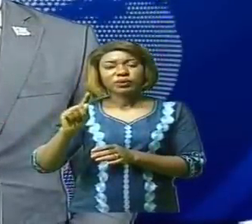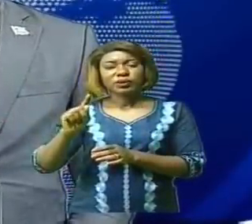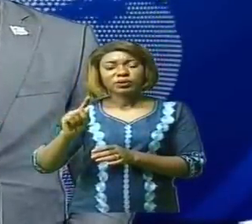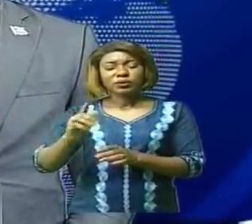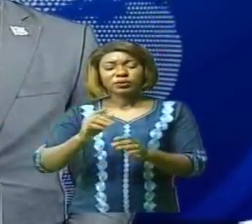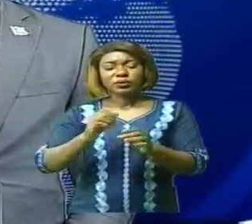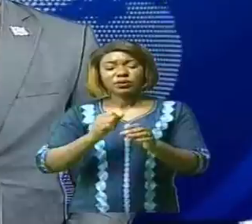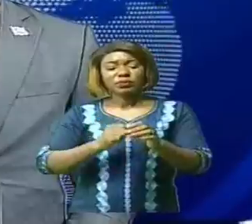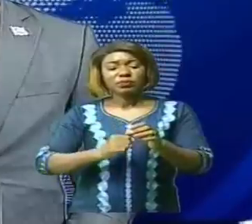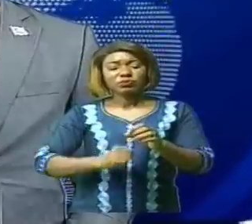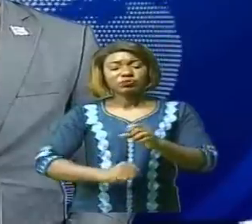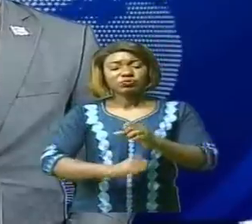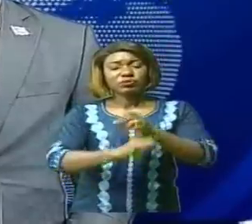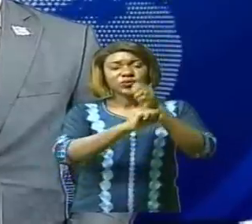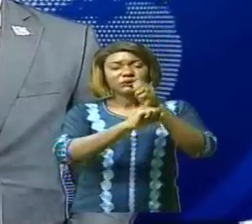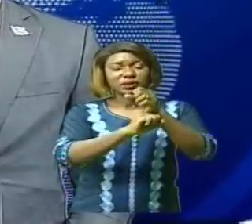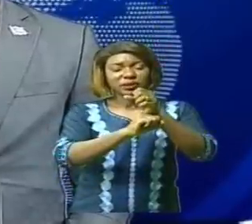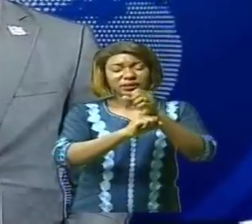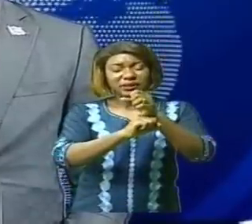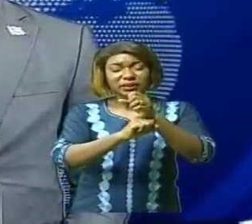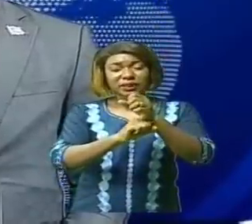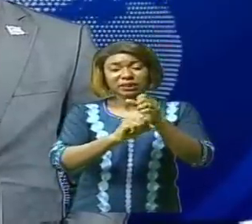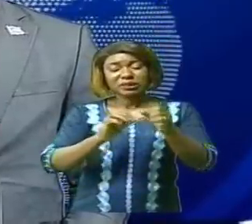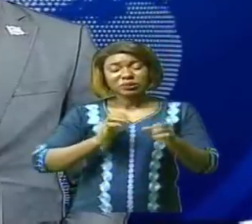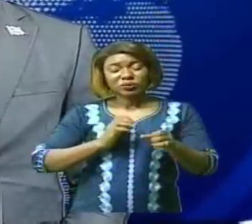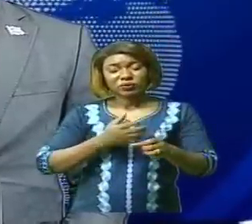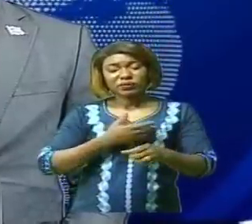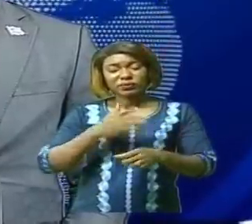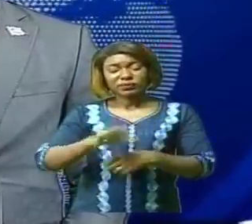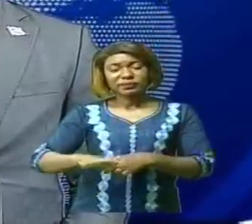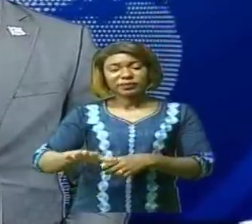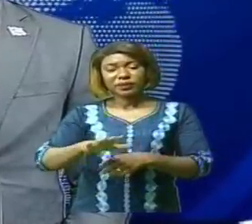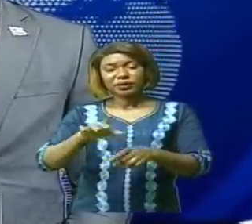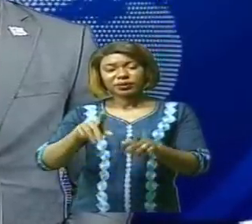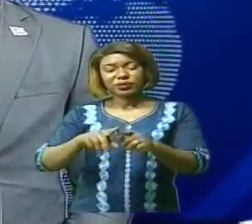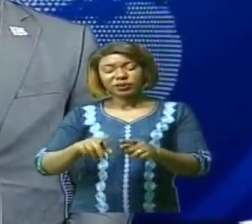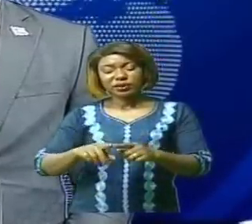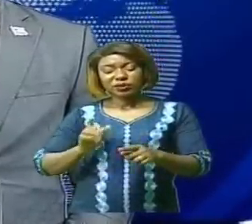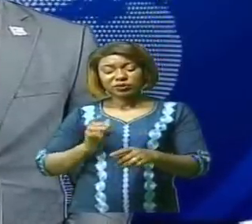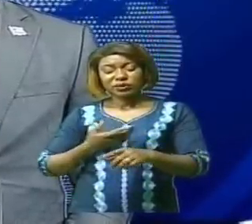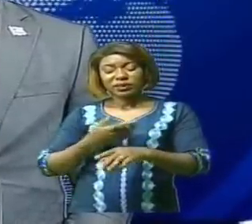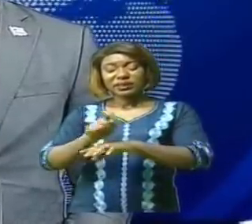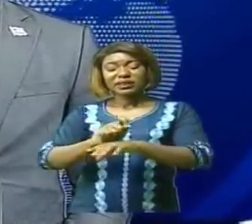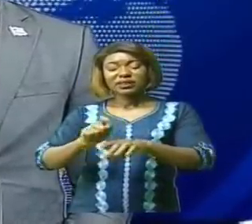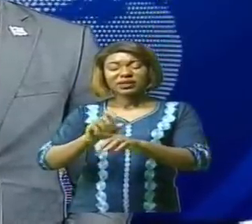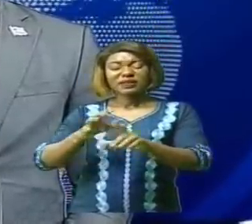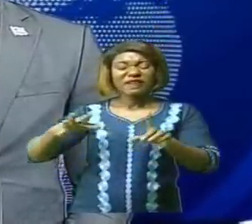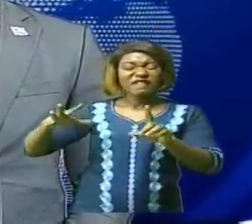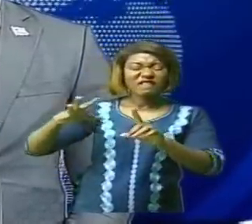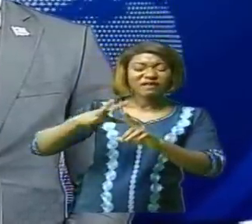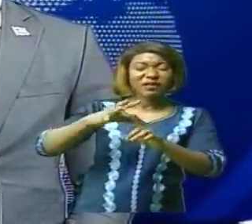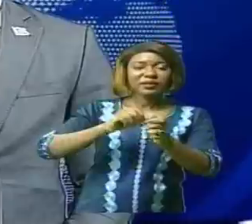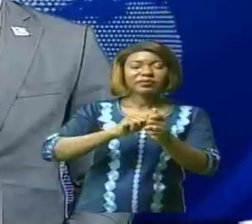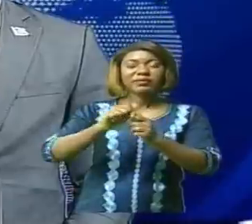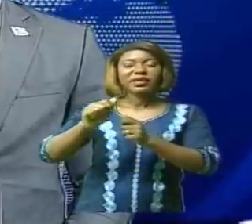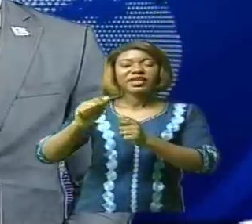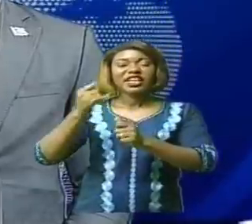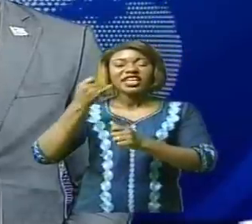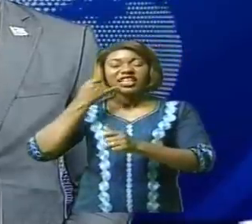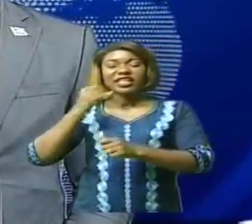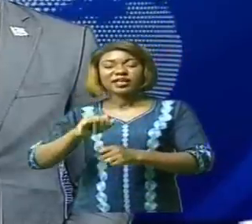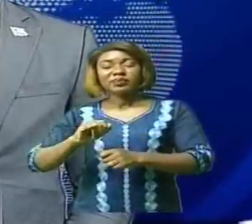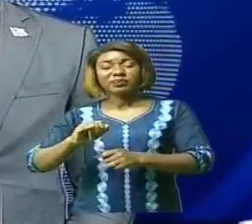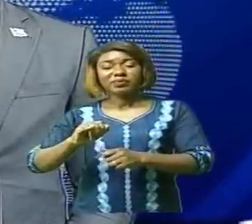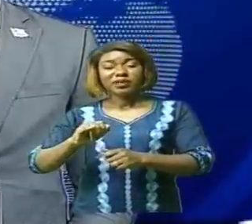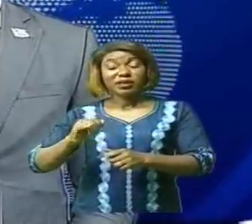sauvegarder les enjeux diplomatiques et puis notre territoire qui est envahi par l'ennemi commun que nous